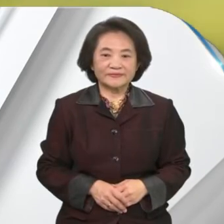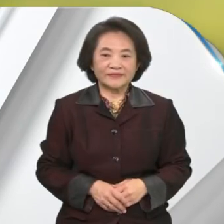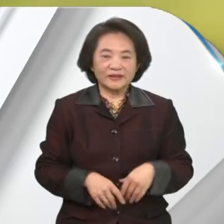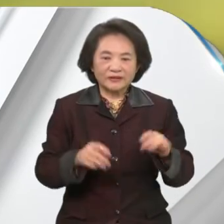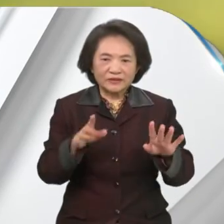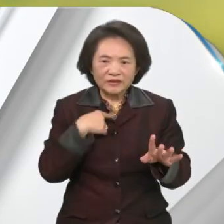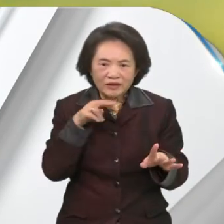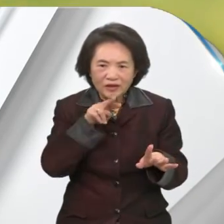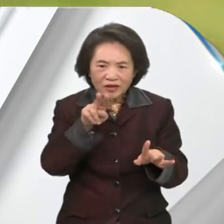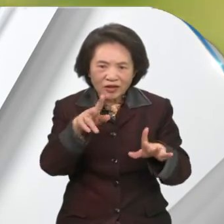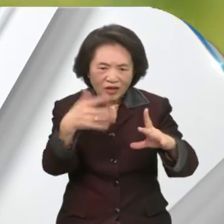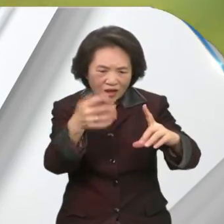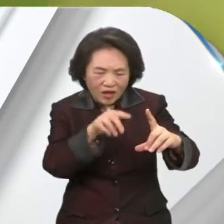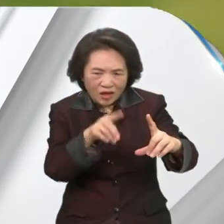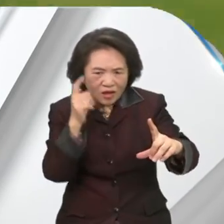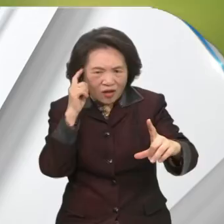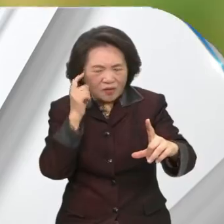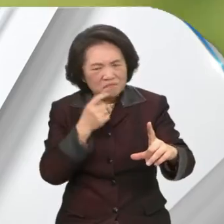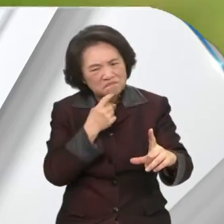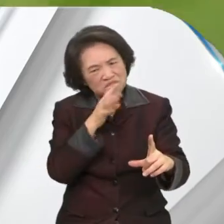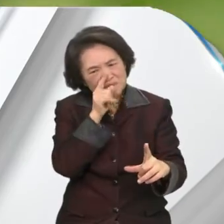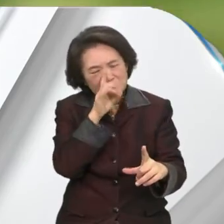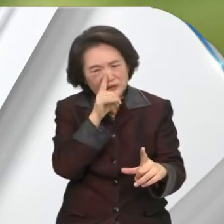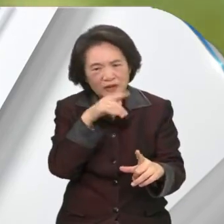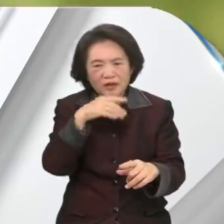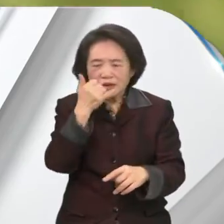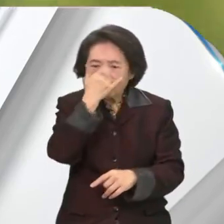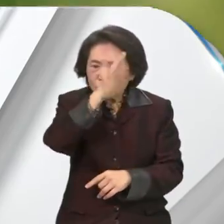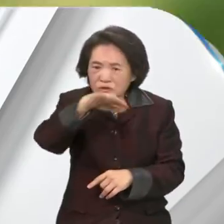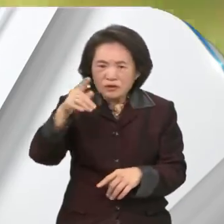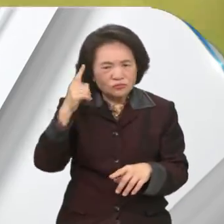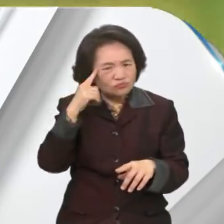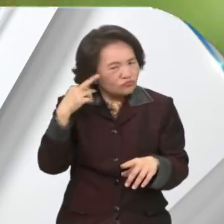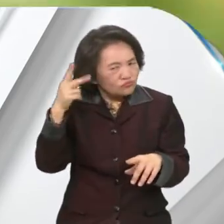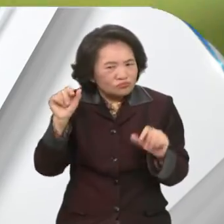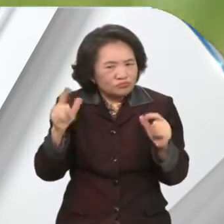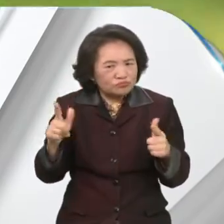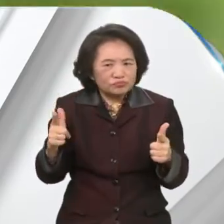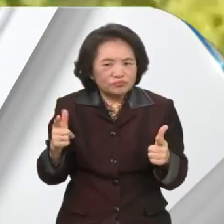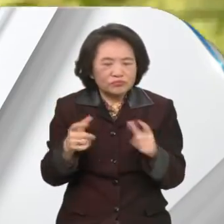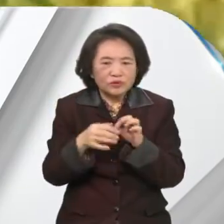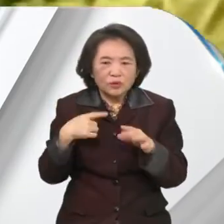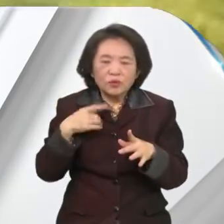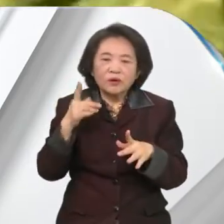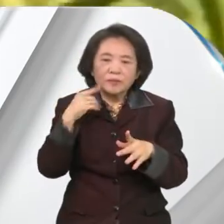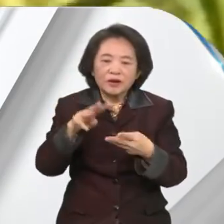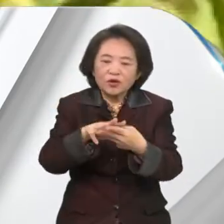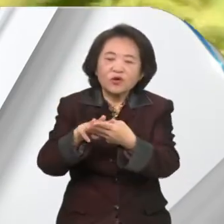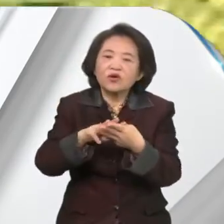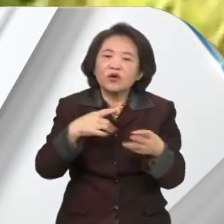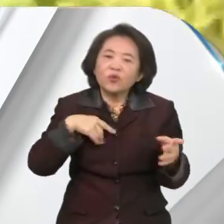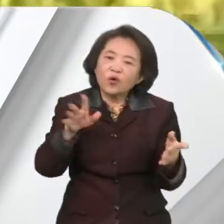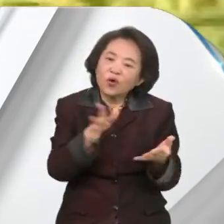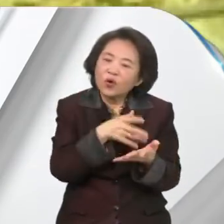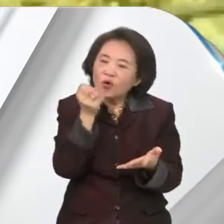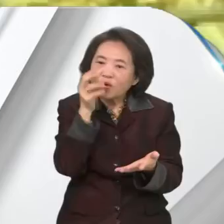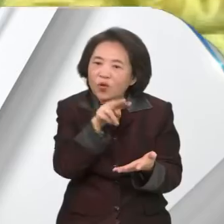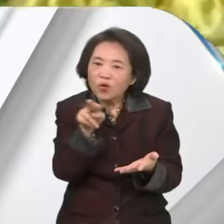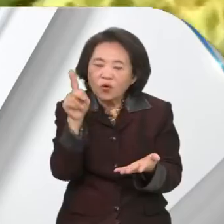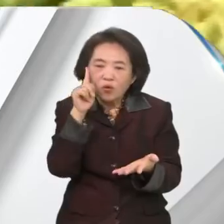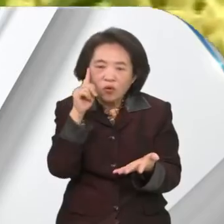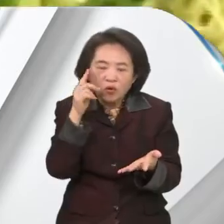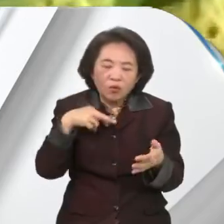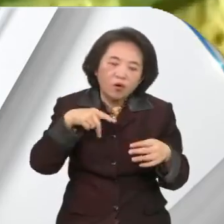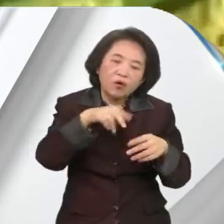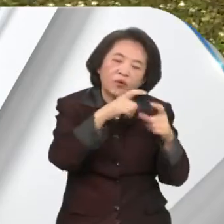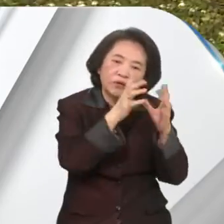算是蛮疑惑的，因为看不像是山猪。我刚好要巡田要回家，然后就看到